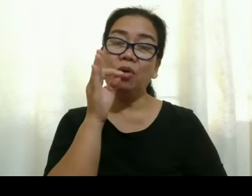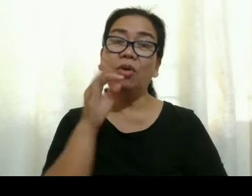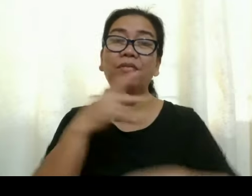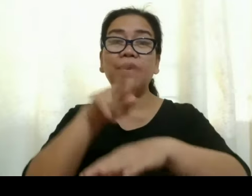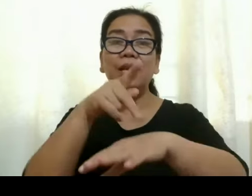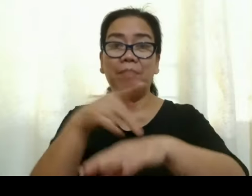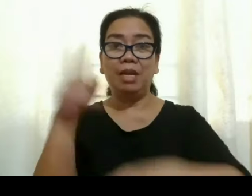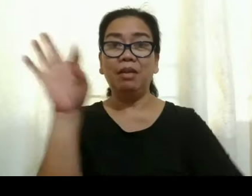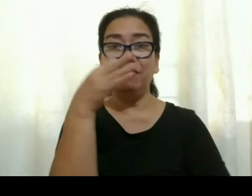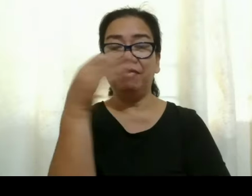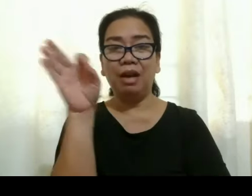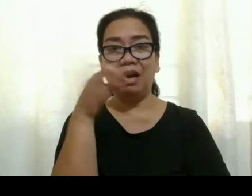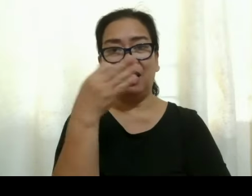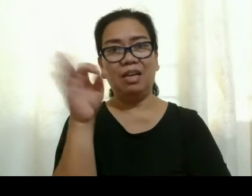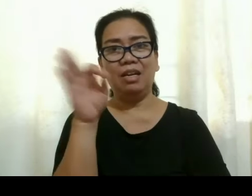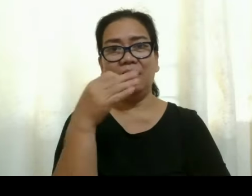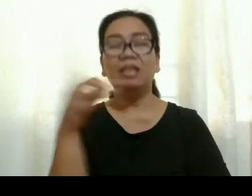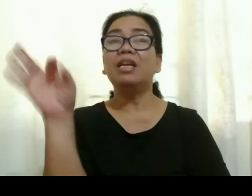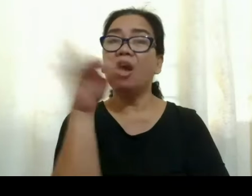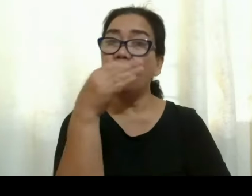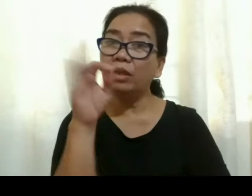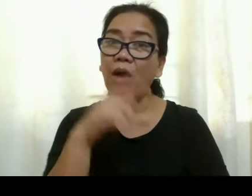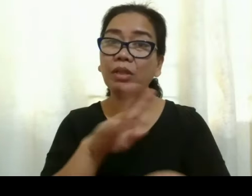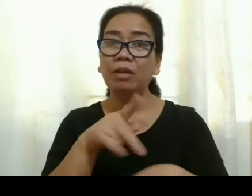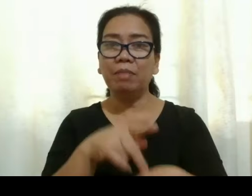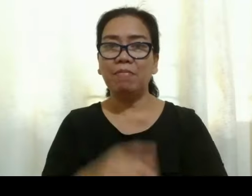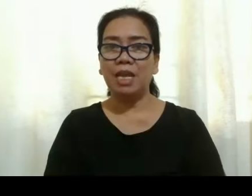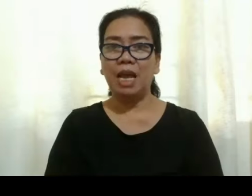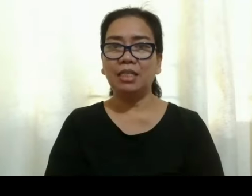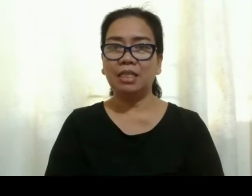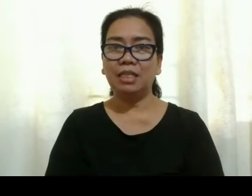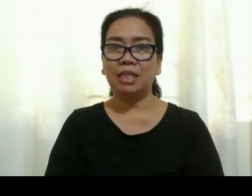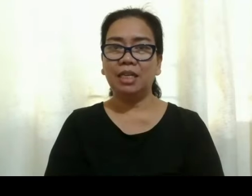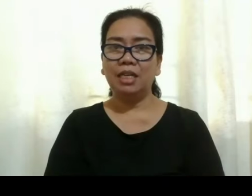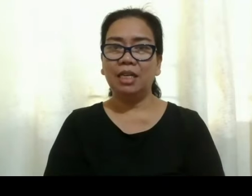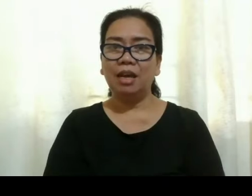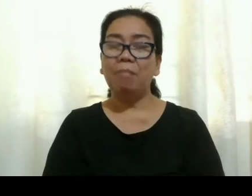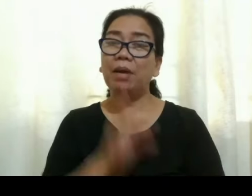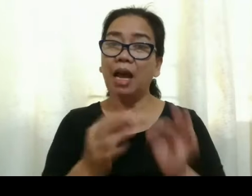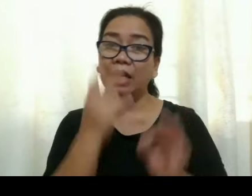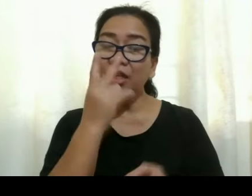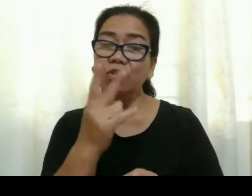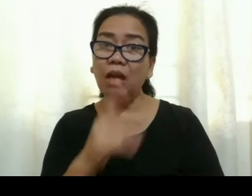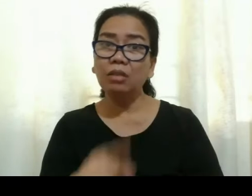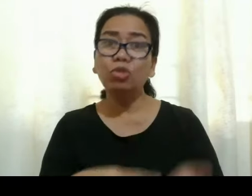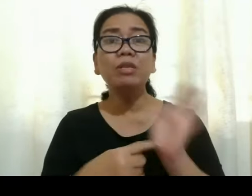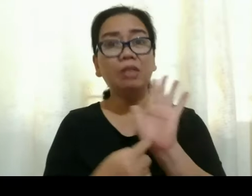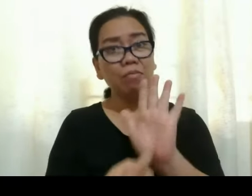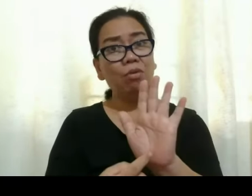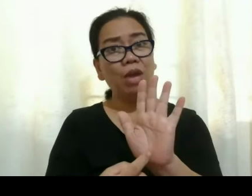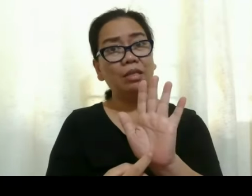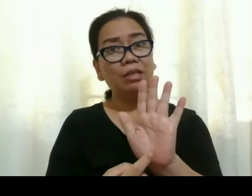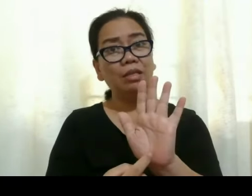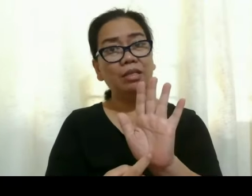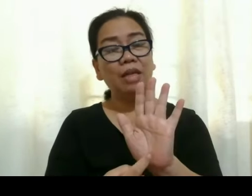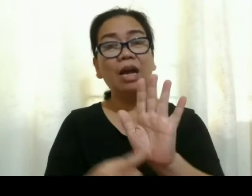Filipino or Philippine flag. Yan ang watawat ng Pilipinas. Pag nakita niyo yan,